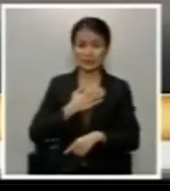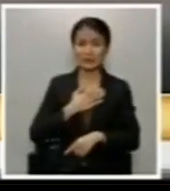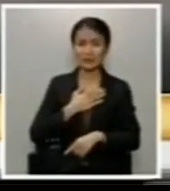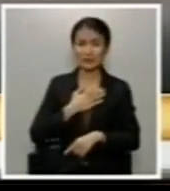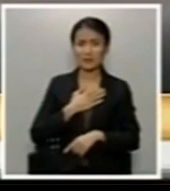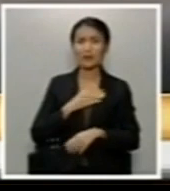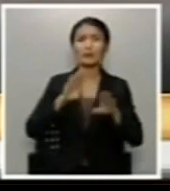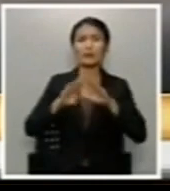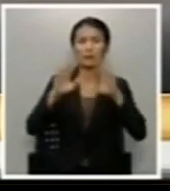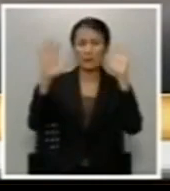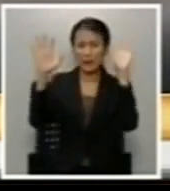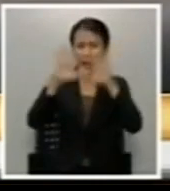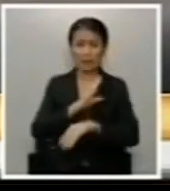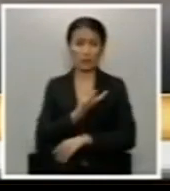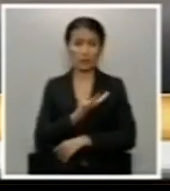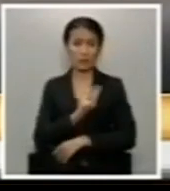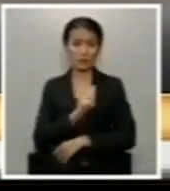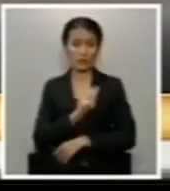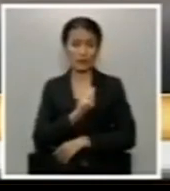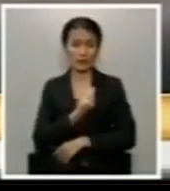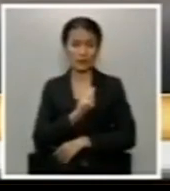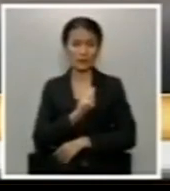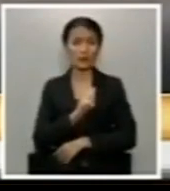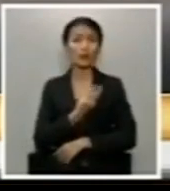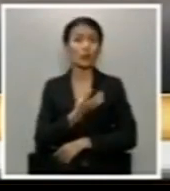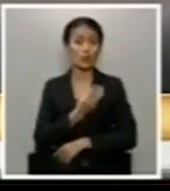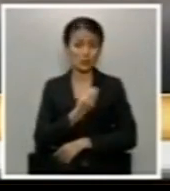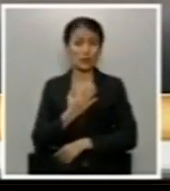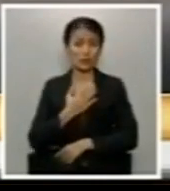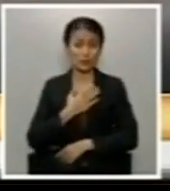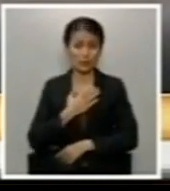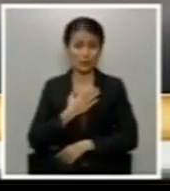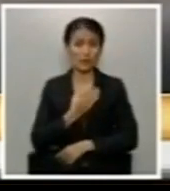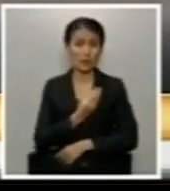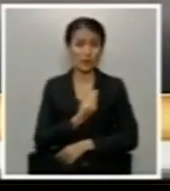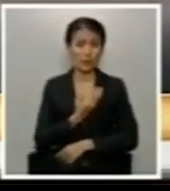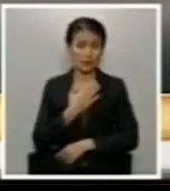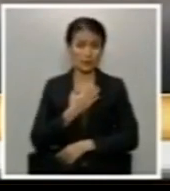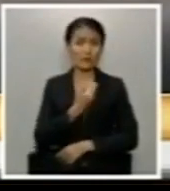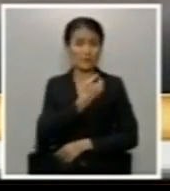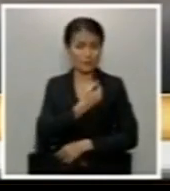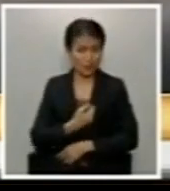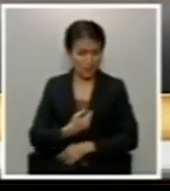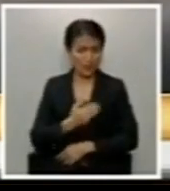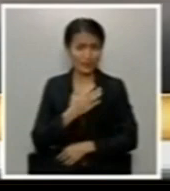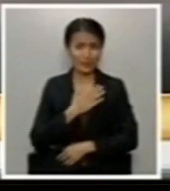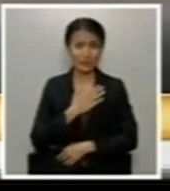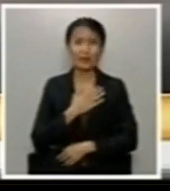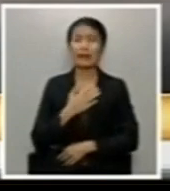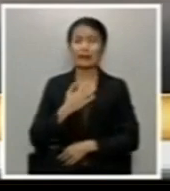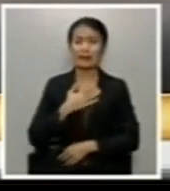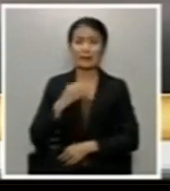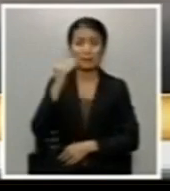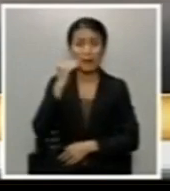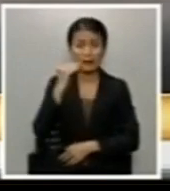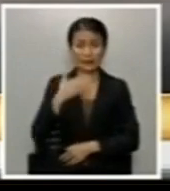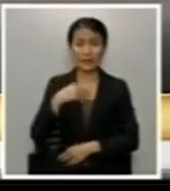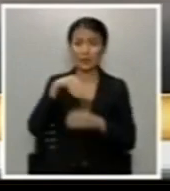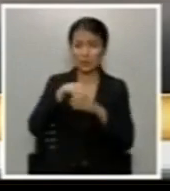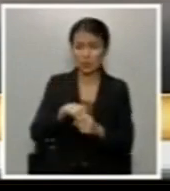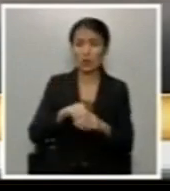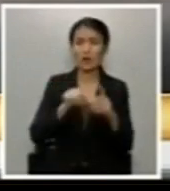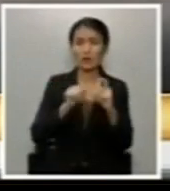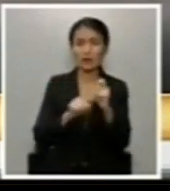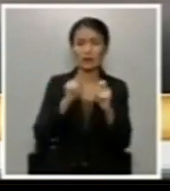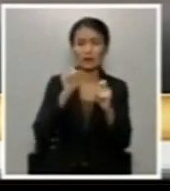ะผ่าลงไปกลางหัวใจเลยดิฉันอยู่ในพื้นที่นี้อำเภอทุ่งล้อทุ่งคาต